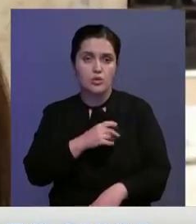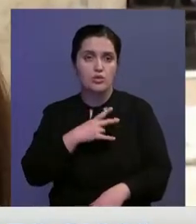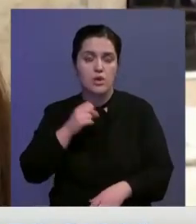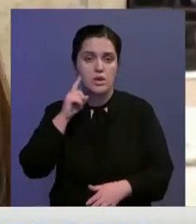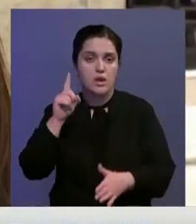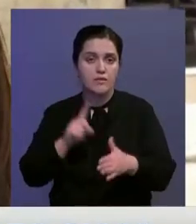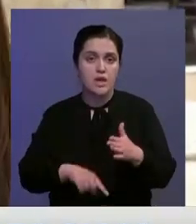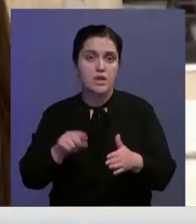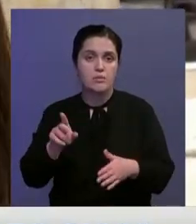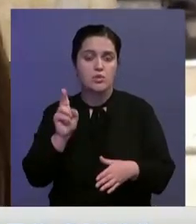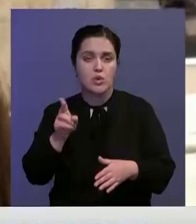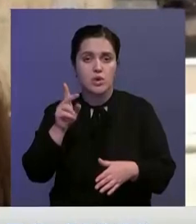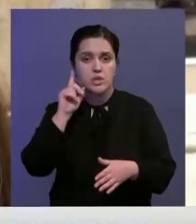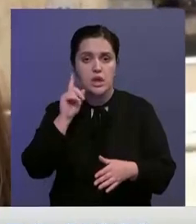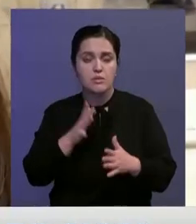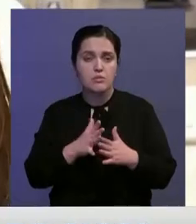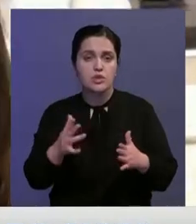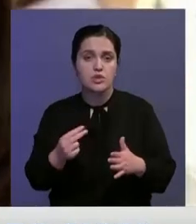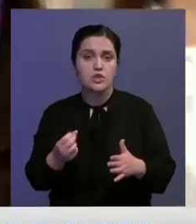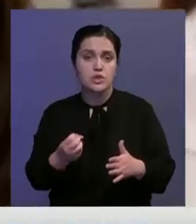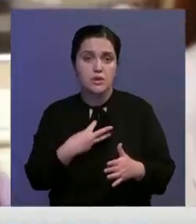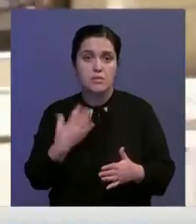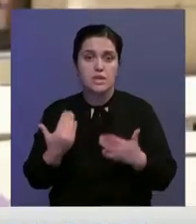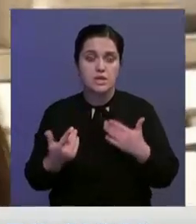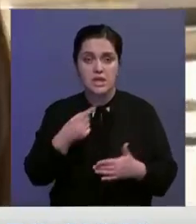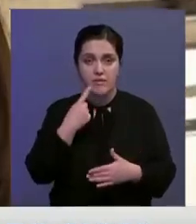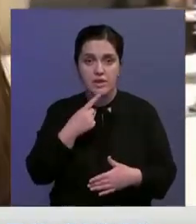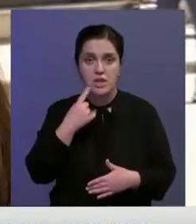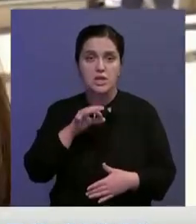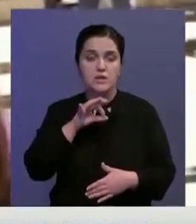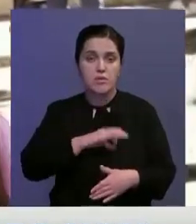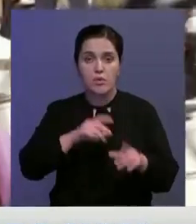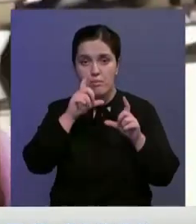тем, кто знает больше меня. И если специалисты говорят использовать маски в